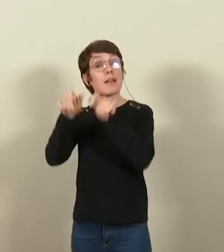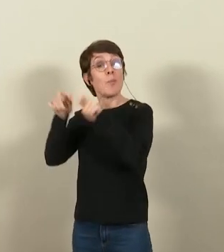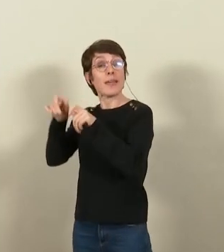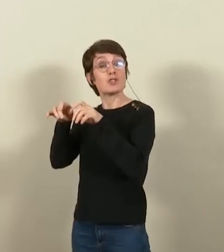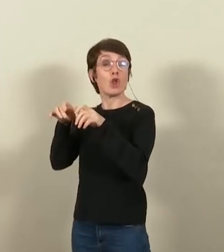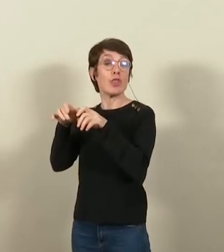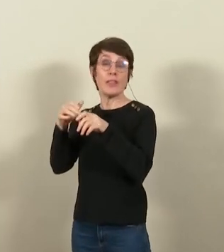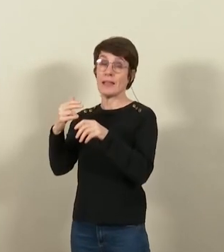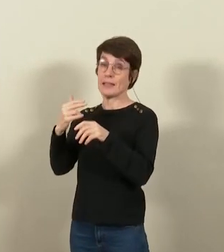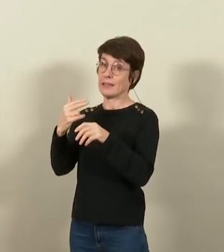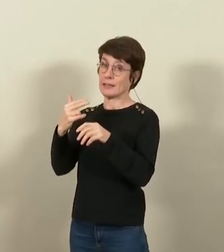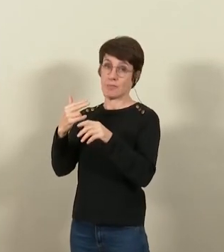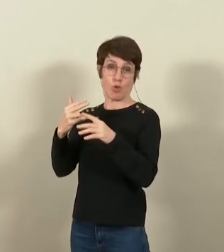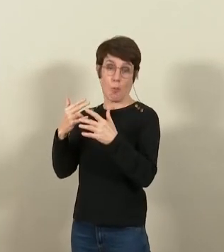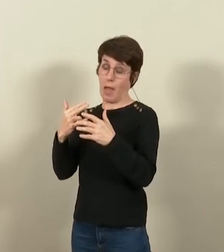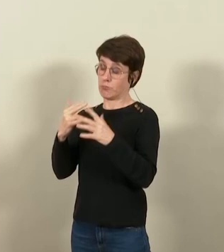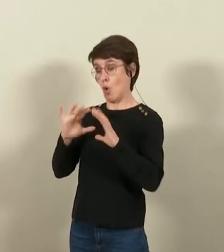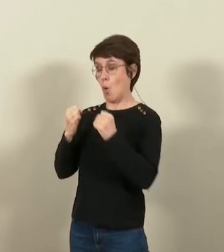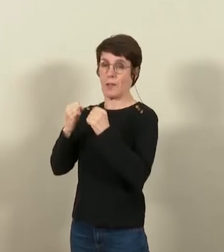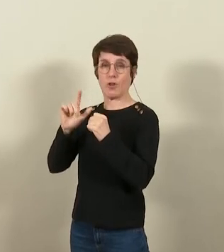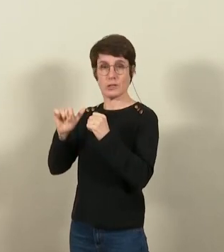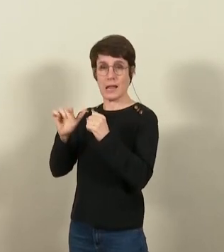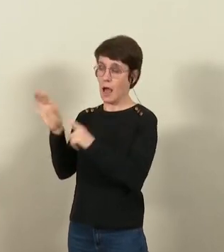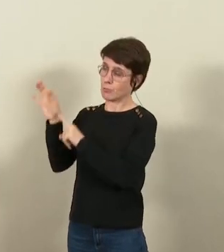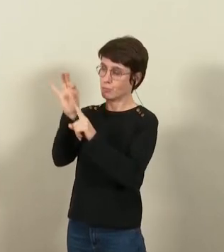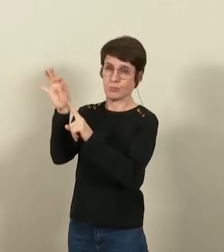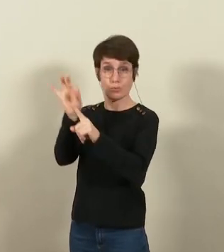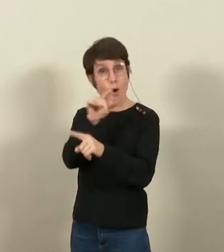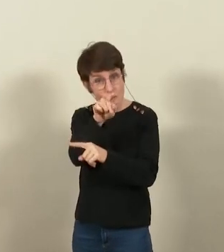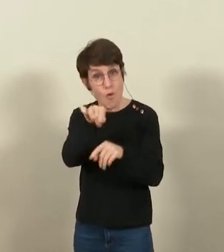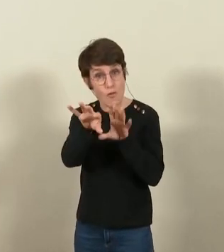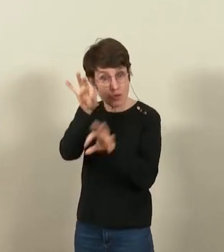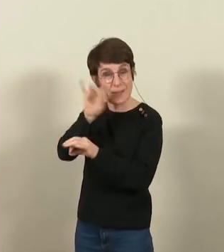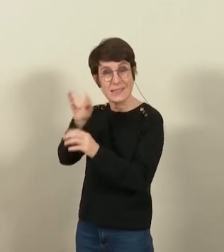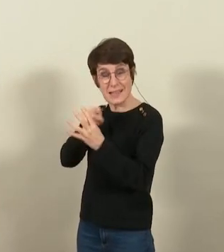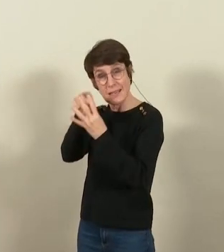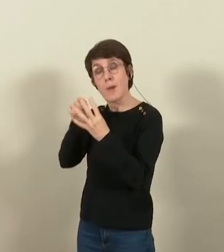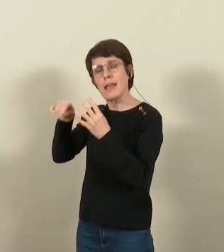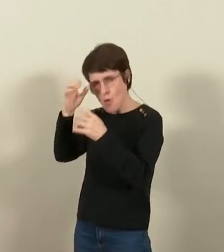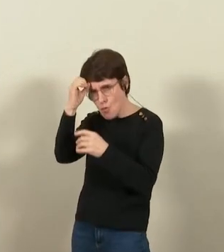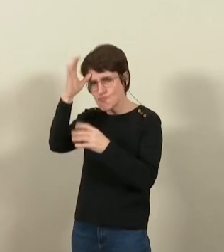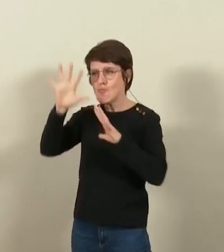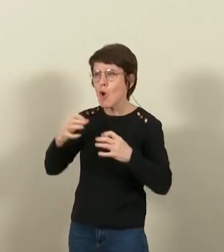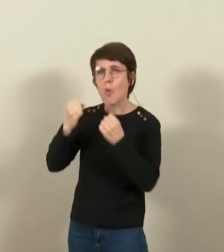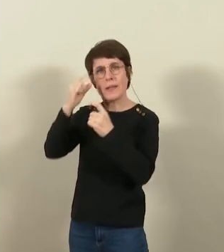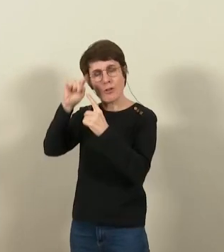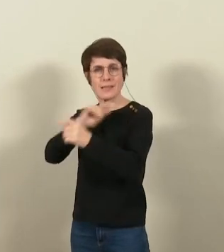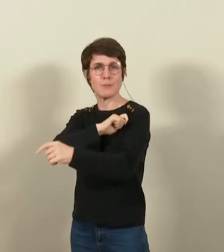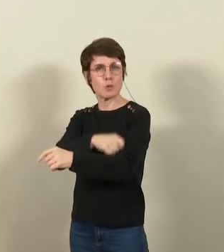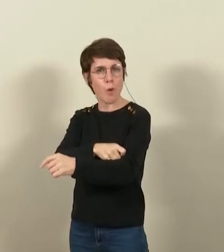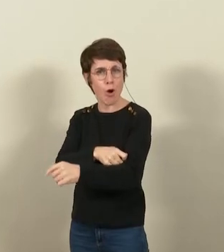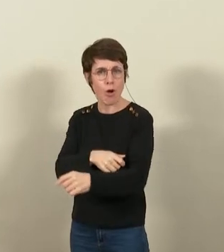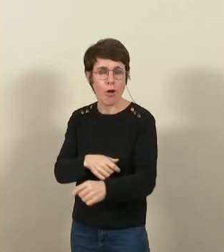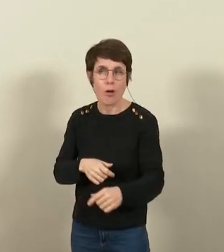structures ayant trait avec le sport et les thématiques prioritaire vous ne pouvez pas faire